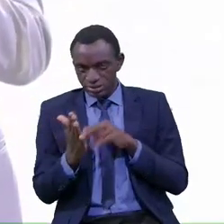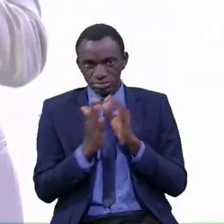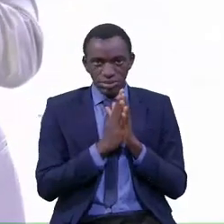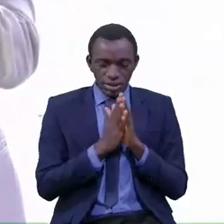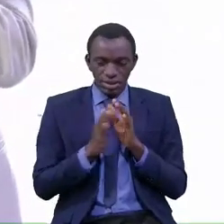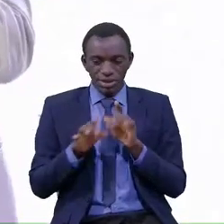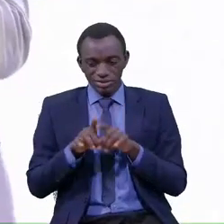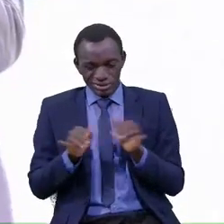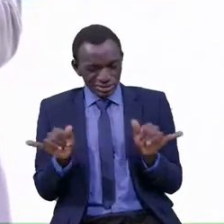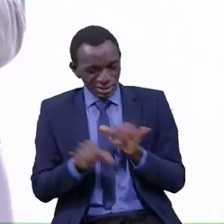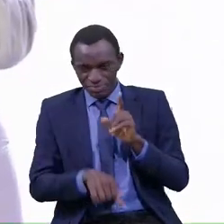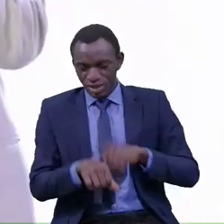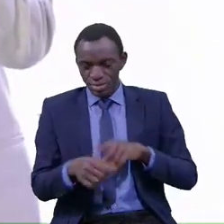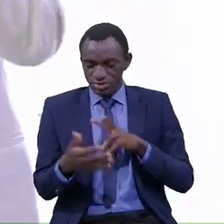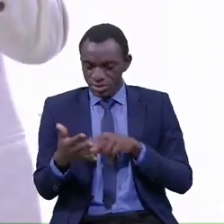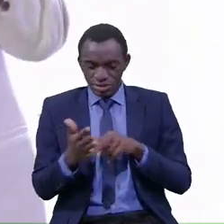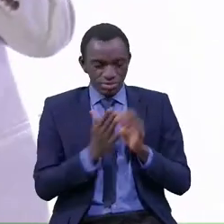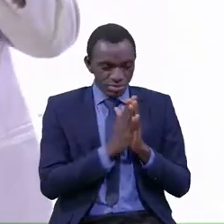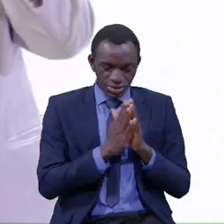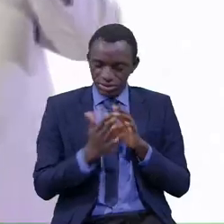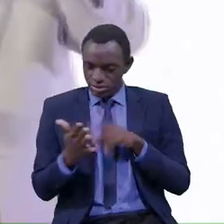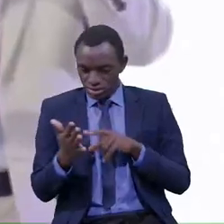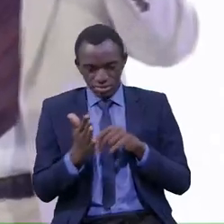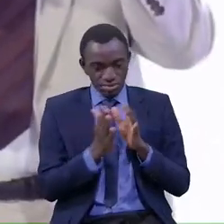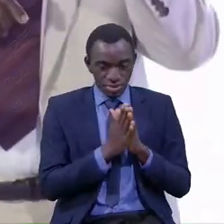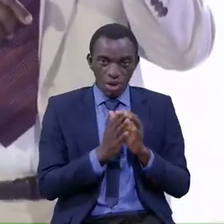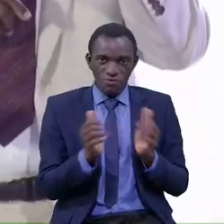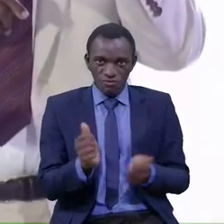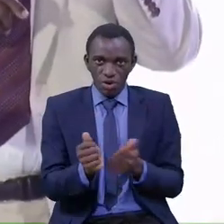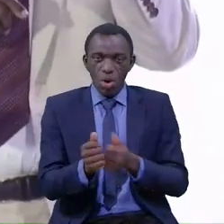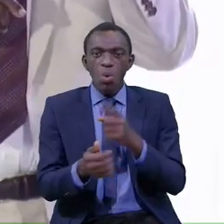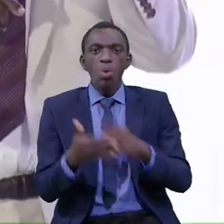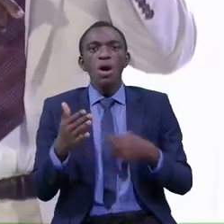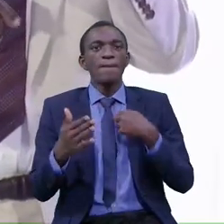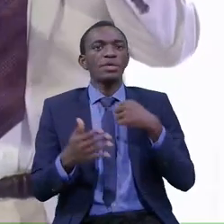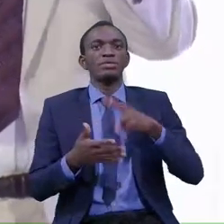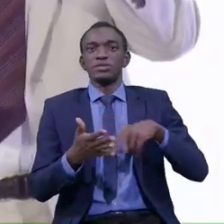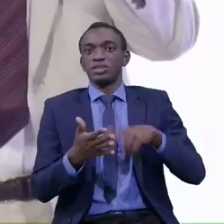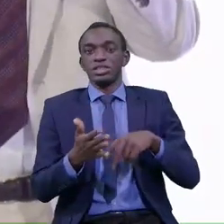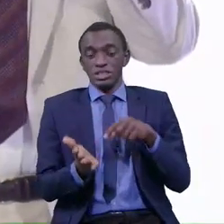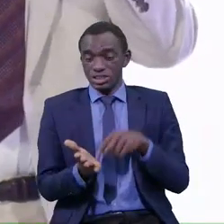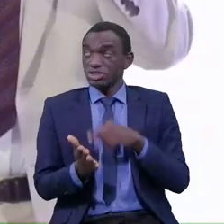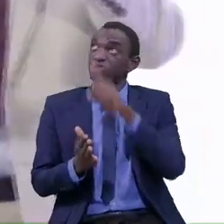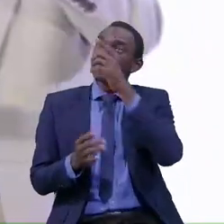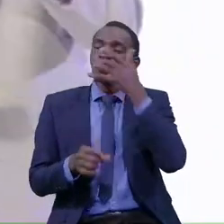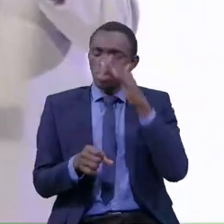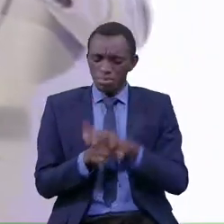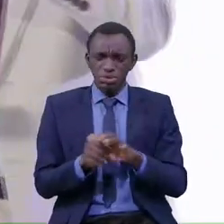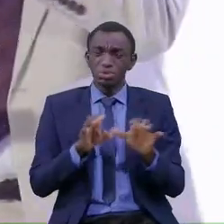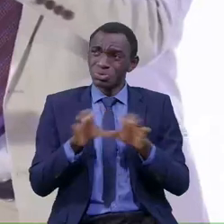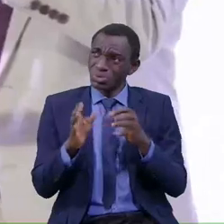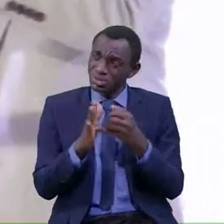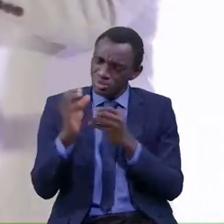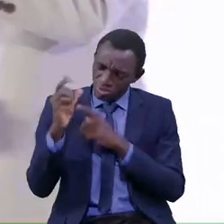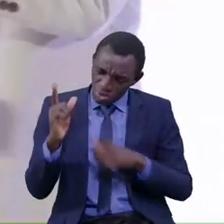Écritures et je prie conformément à ce que je lis. C'est ce que tu as promis, accomplis ta promesse et donne-moi